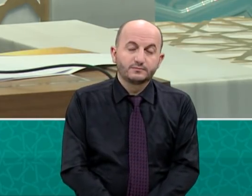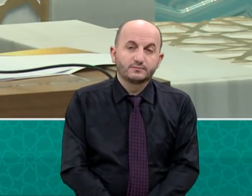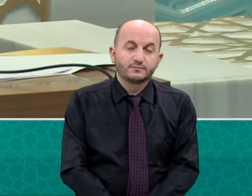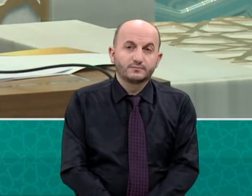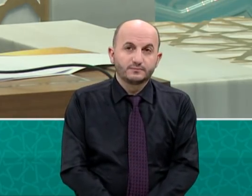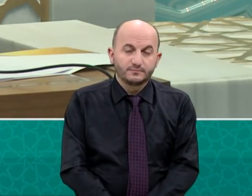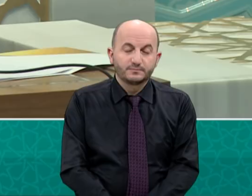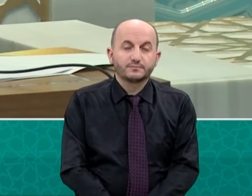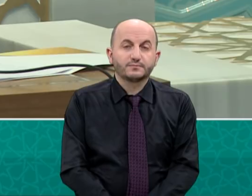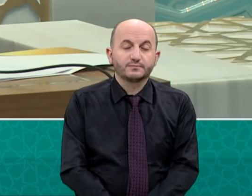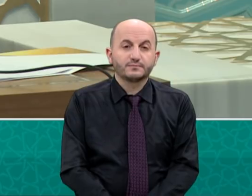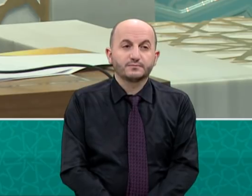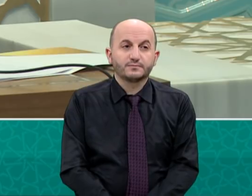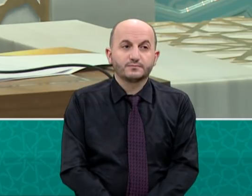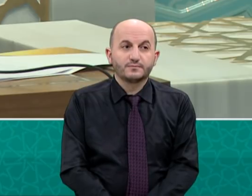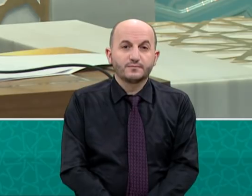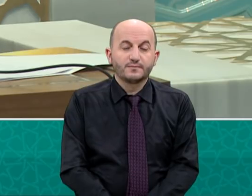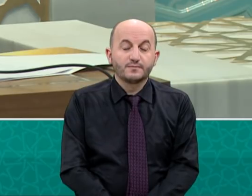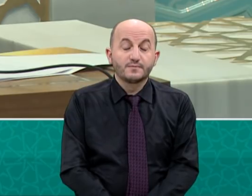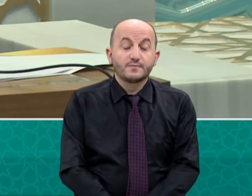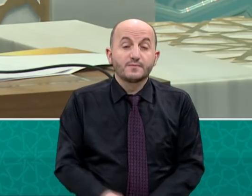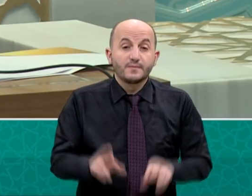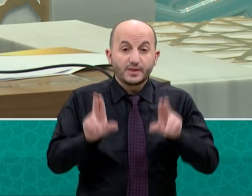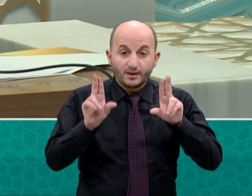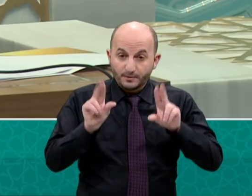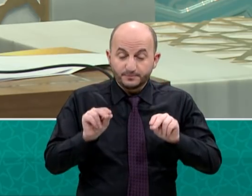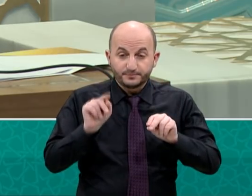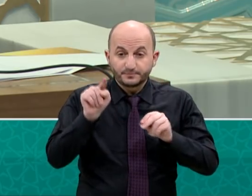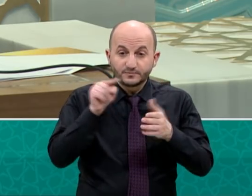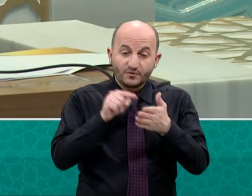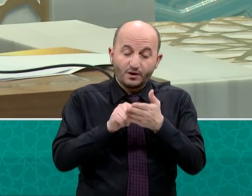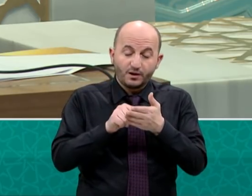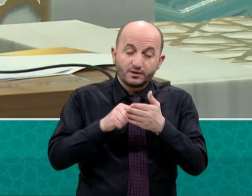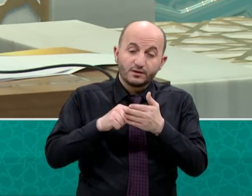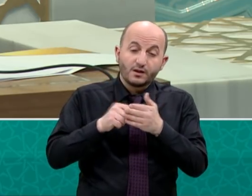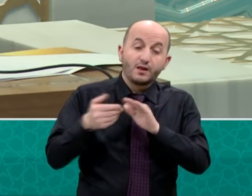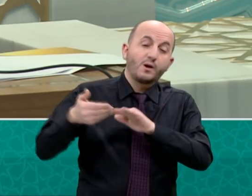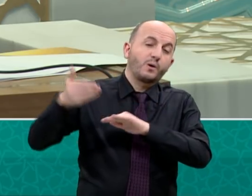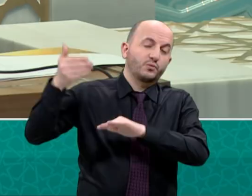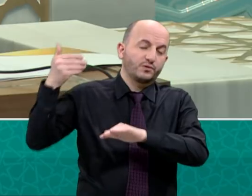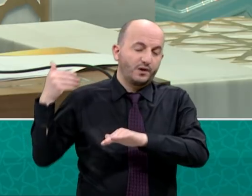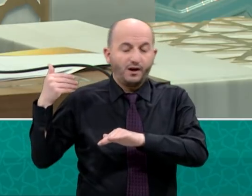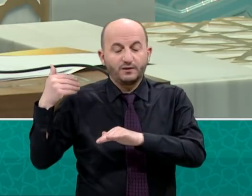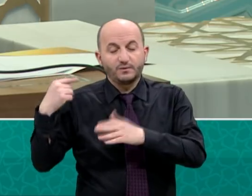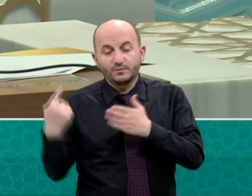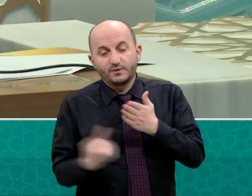Değerli kardeşlerim, tam bu noktaya geçmeden Kur'an-ı